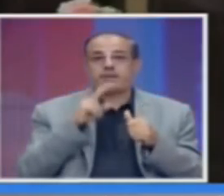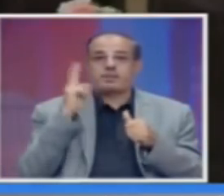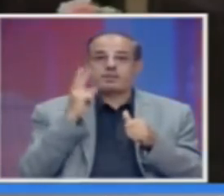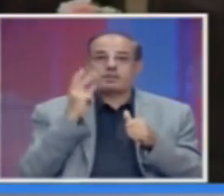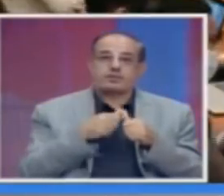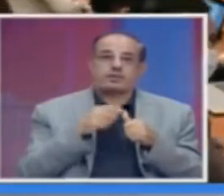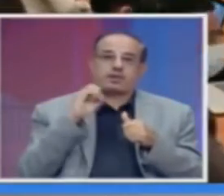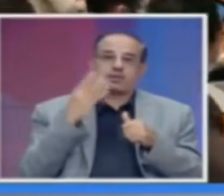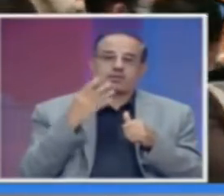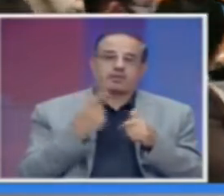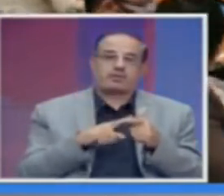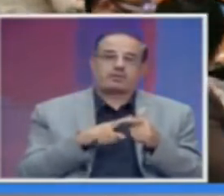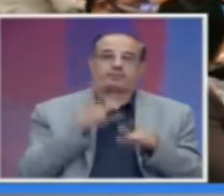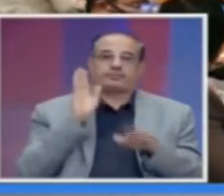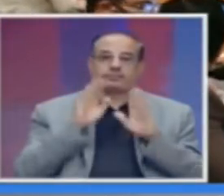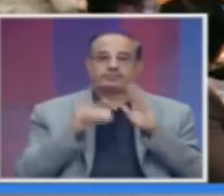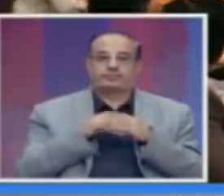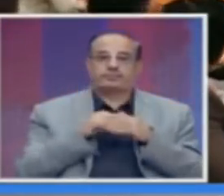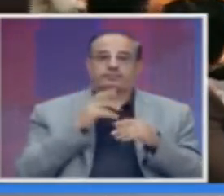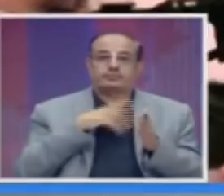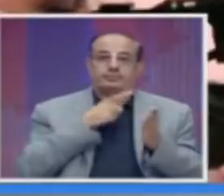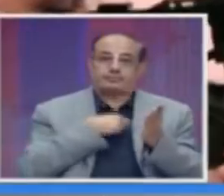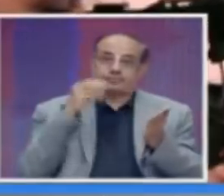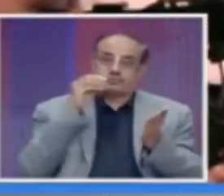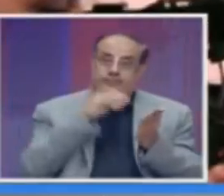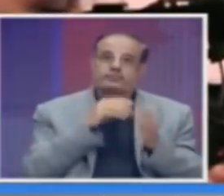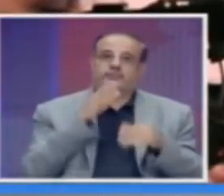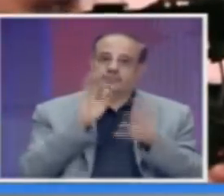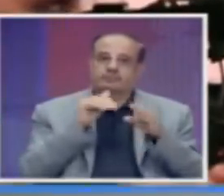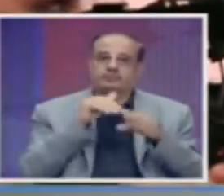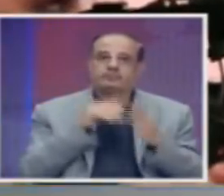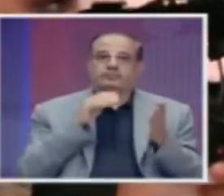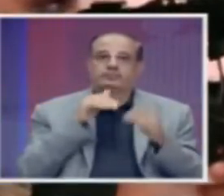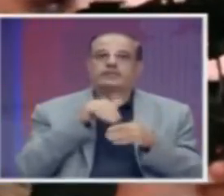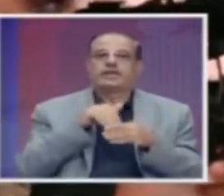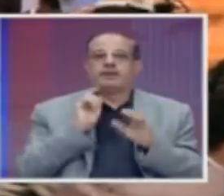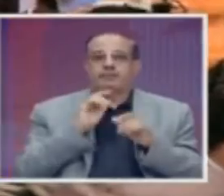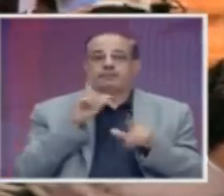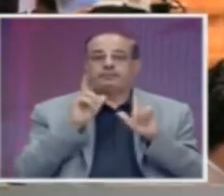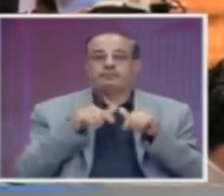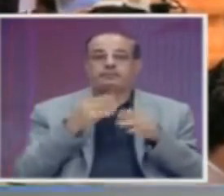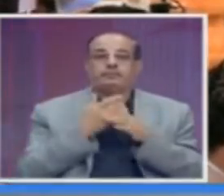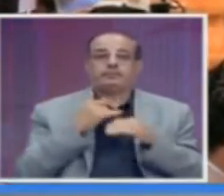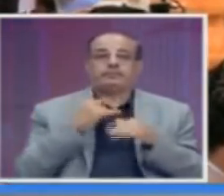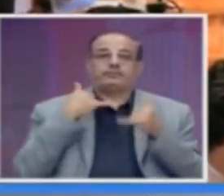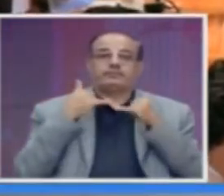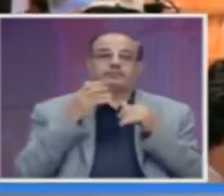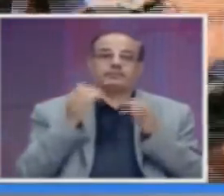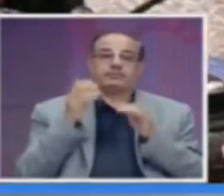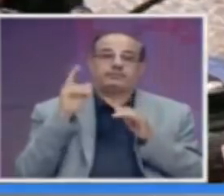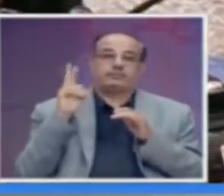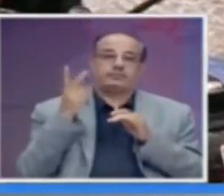لي المرحلة الثانية. التصويت يحق لمن قام بتسجيل بياناته على موقع الهيئة الوطنية للانتخابات خلال الفترة